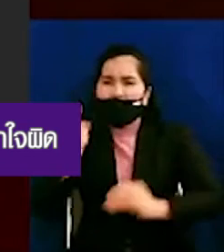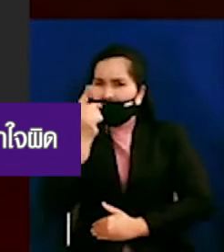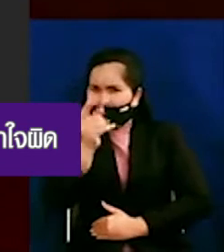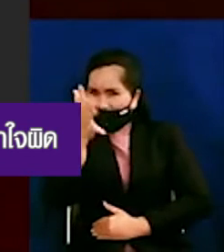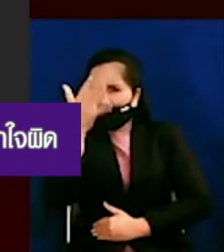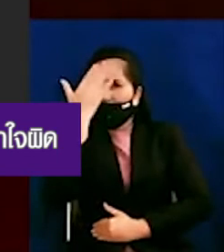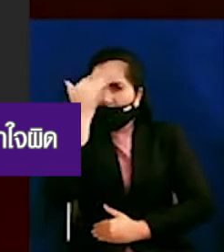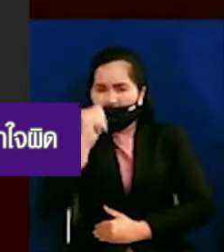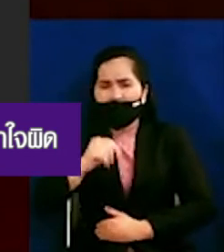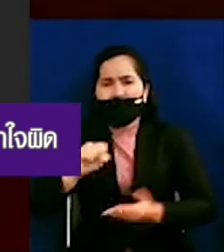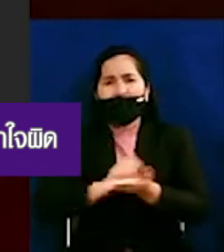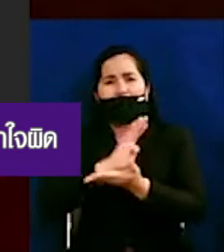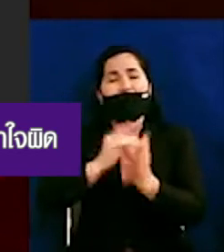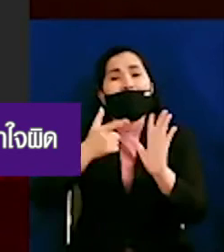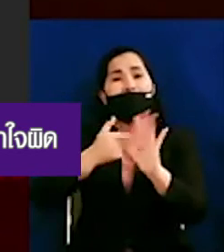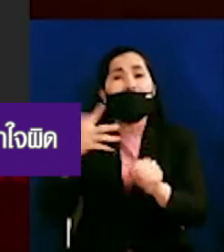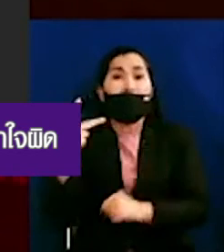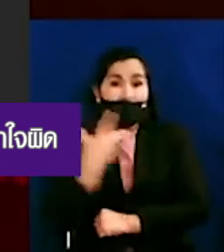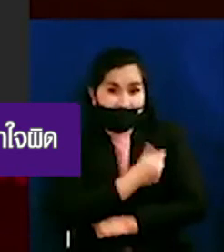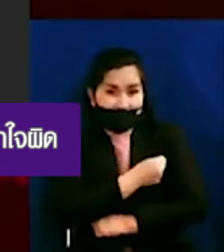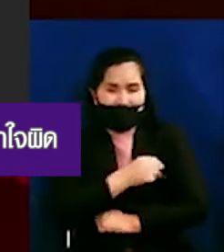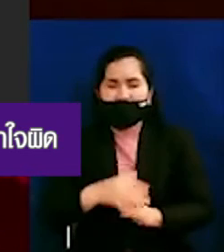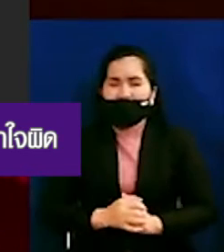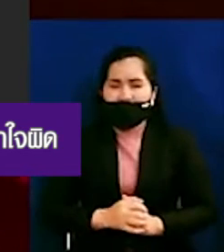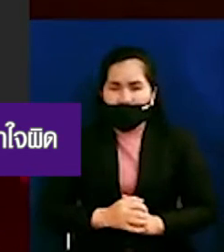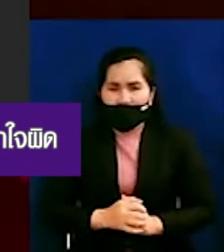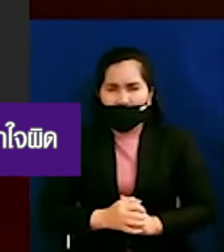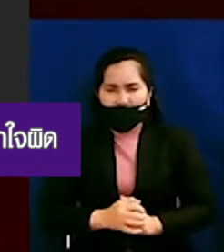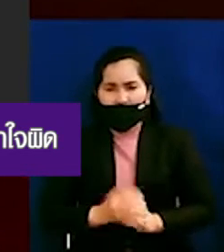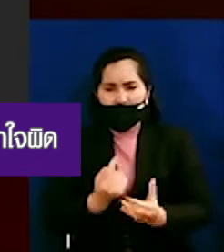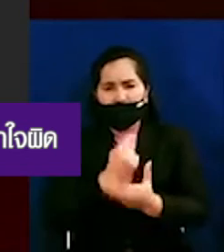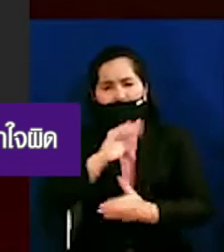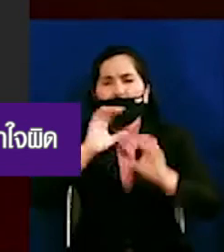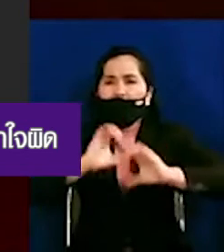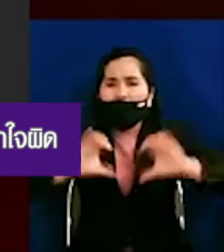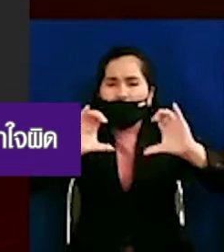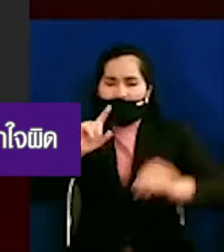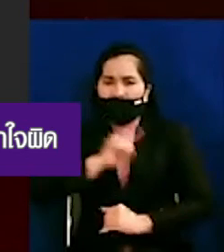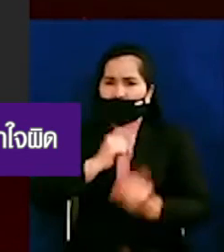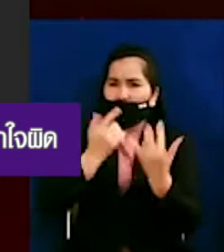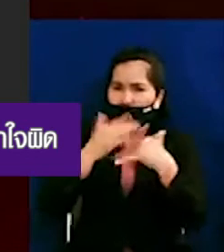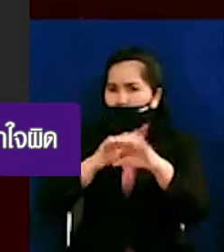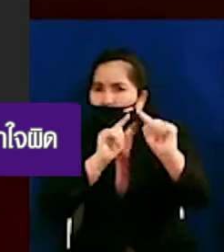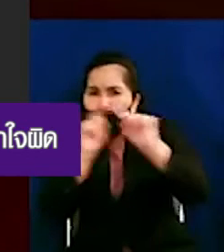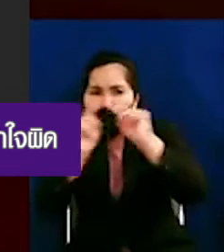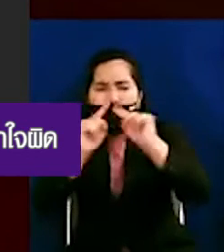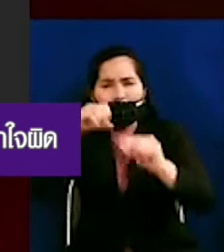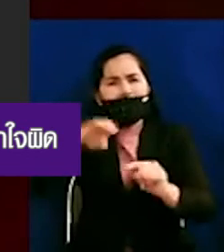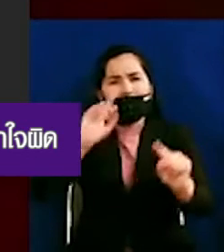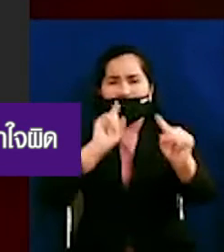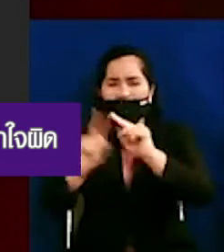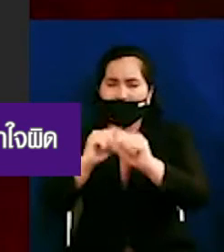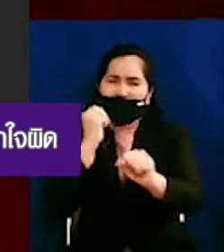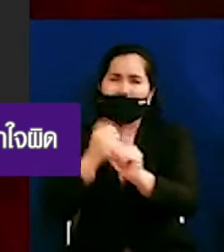งานของรัฐที่จะเทำการเจรจากับบริษัทผู้ผลิตวัคซีนนะครับพูดง่ายๆคือเราเป็นจุดที่จะทำการเจรจากับ